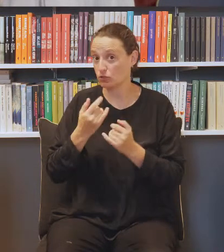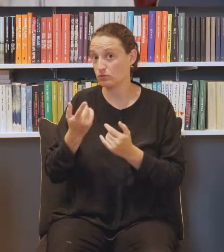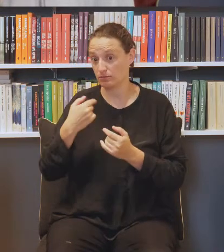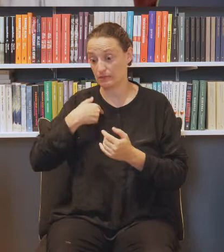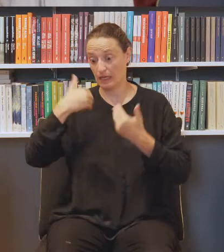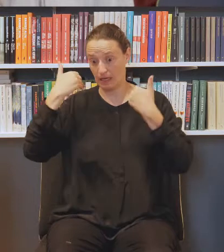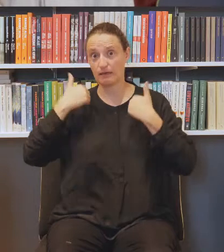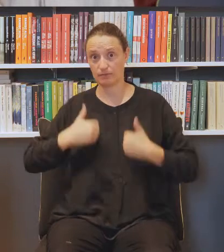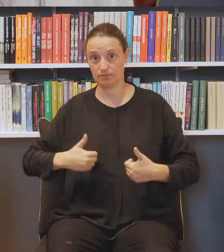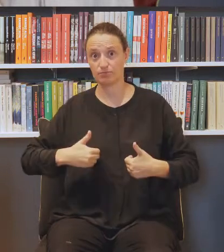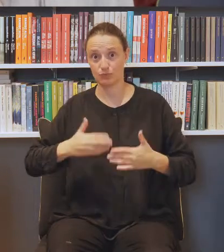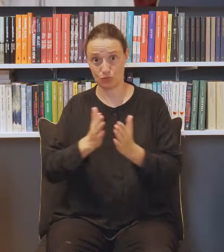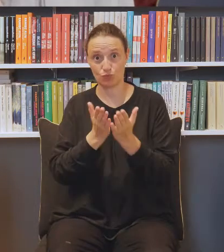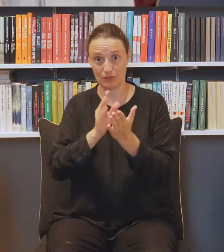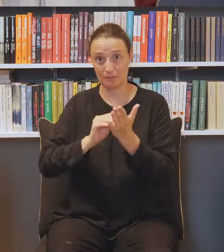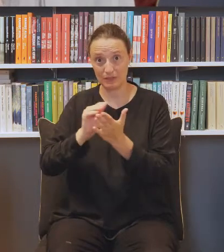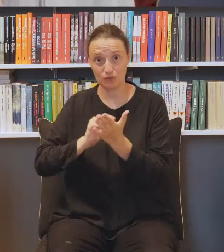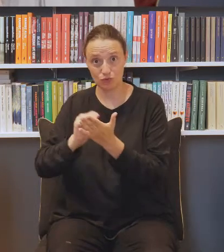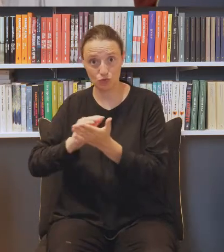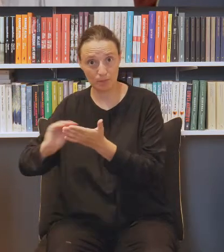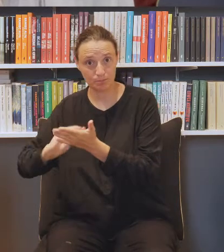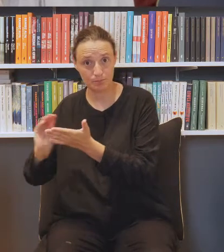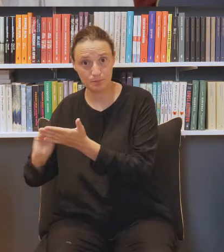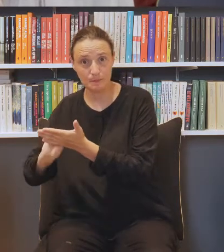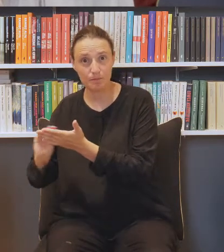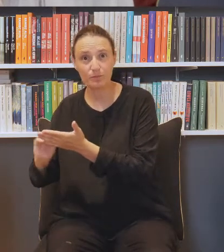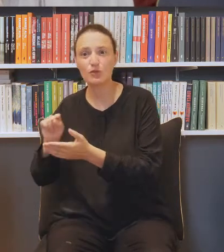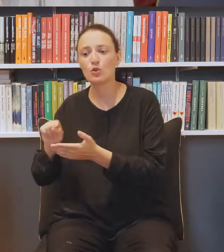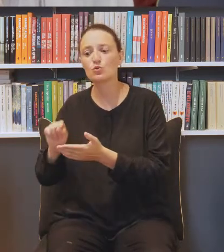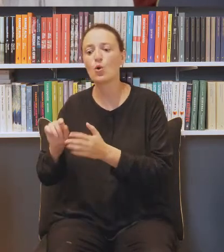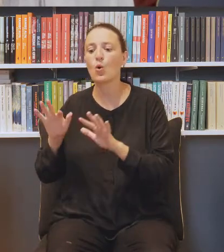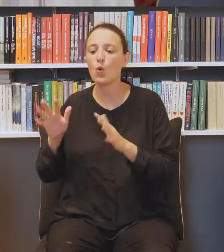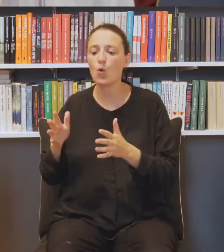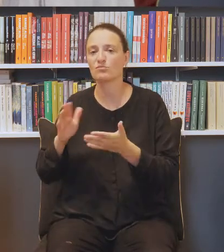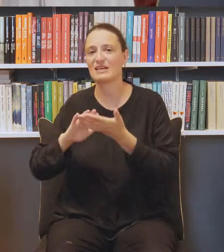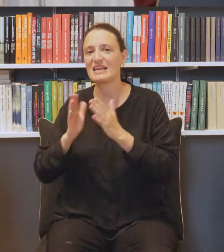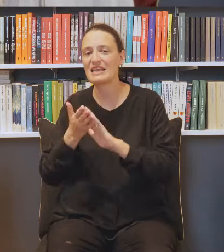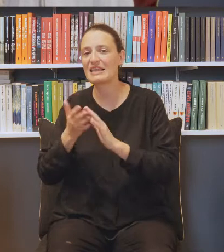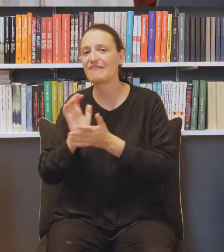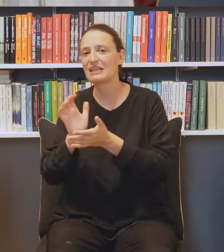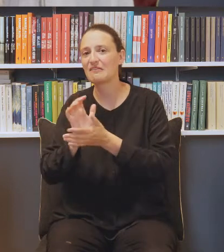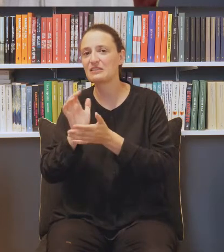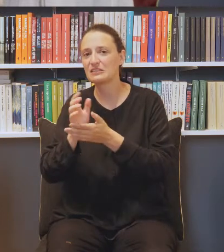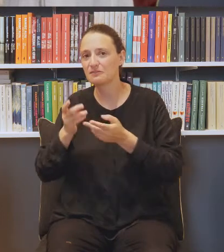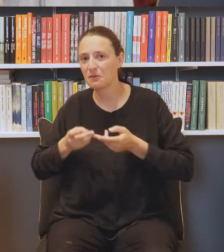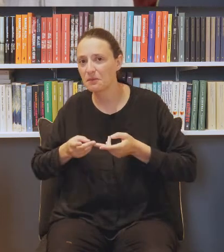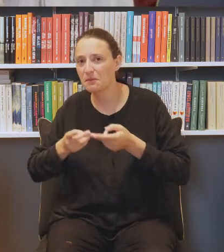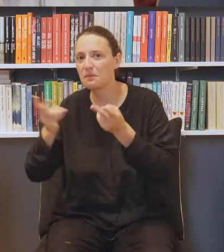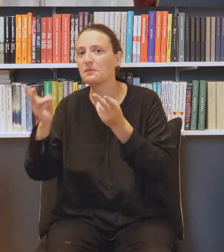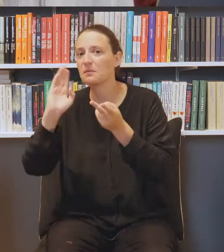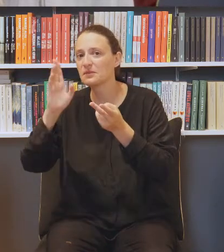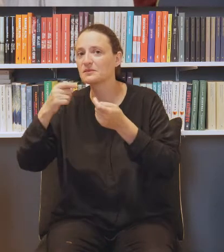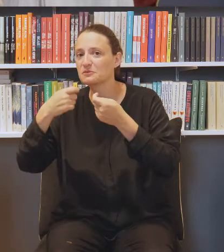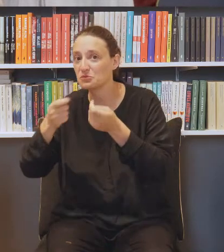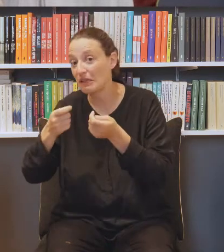książkę, to ona wchodzi w ten rynek wydawniczy, sprzedaje